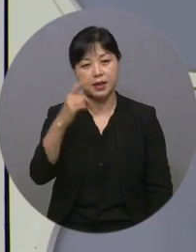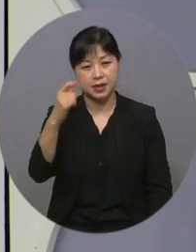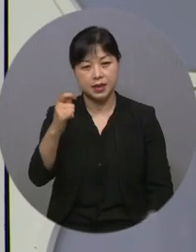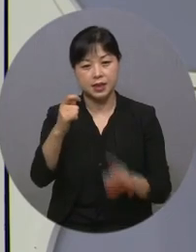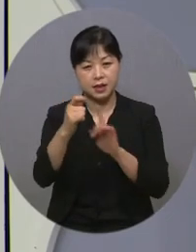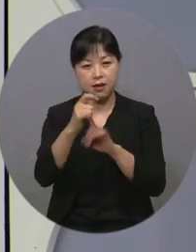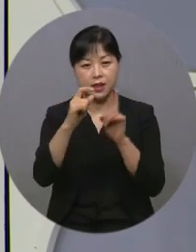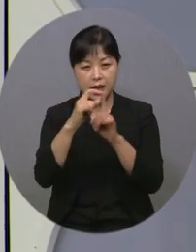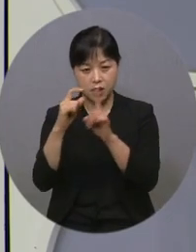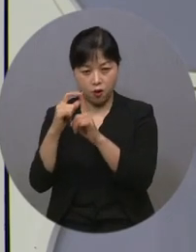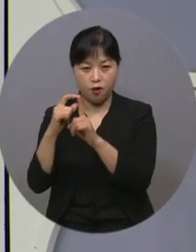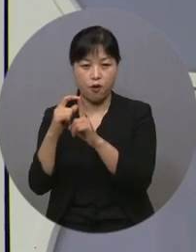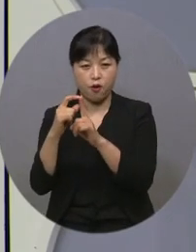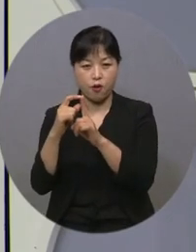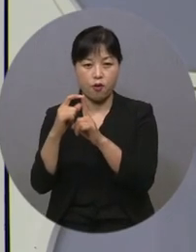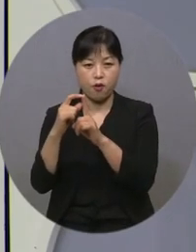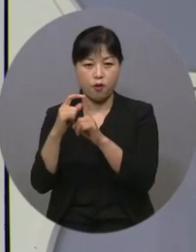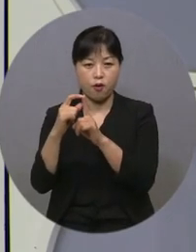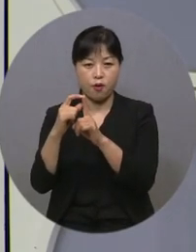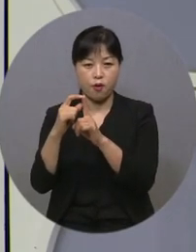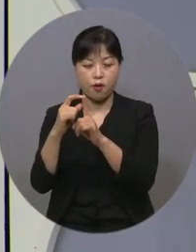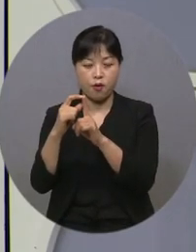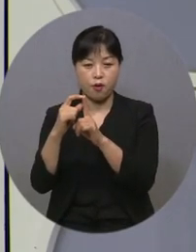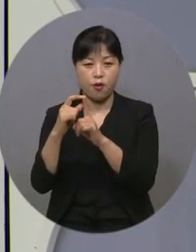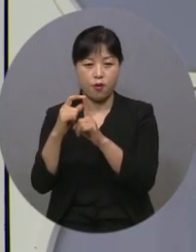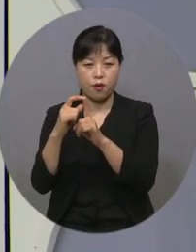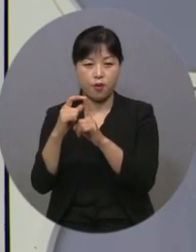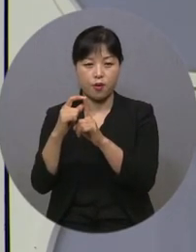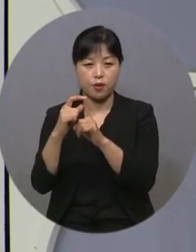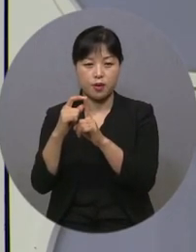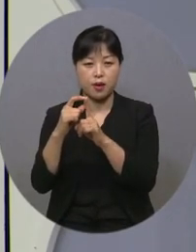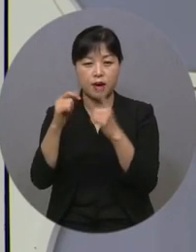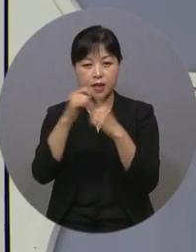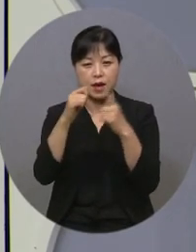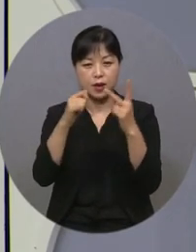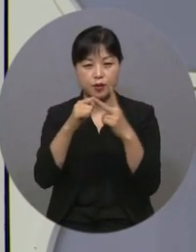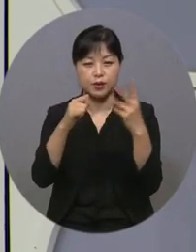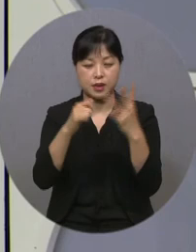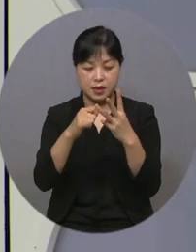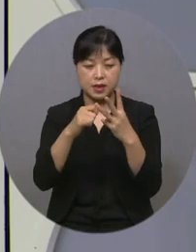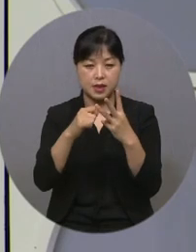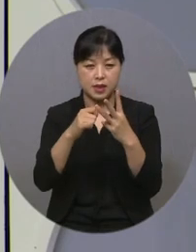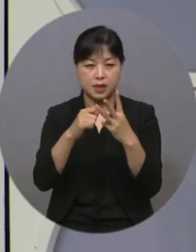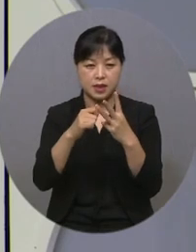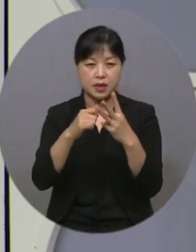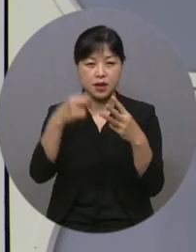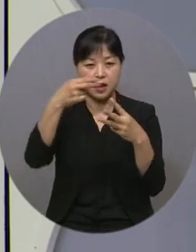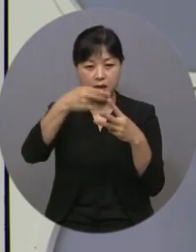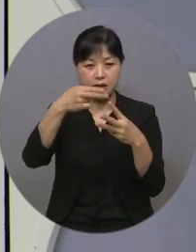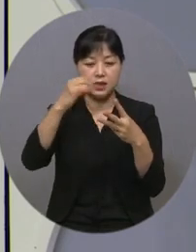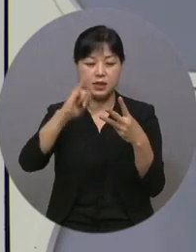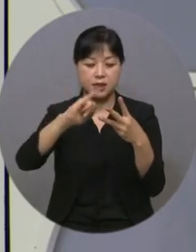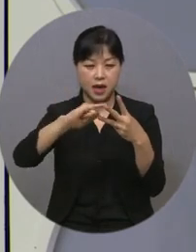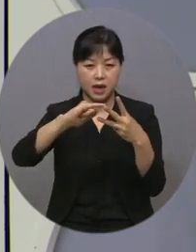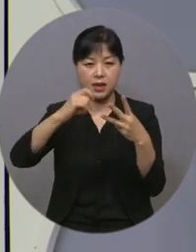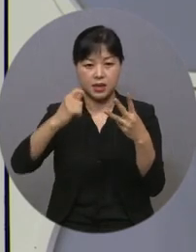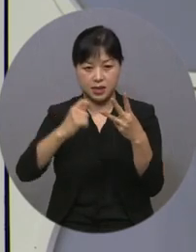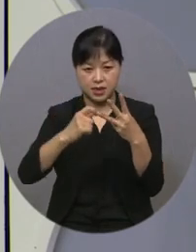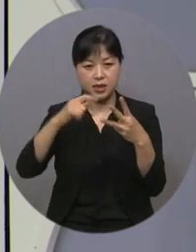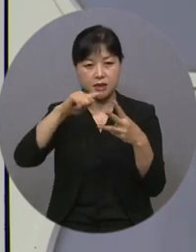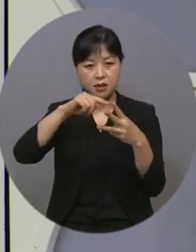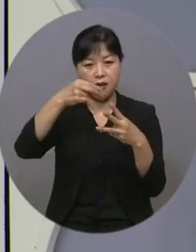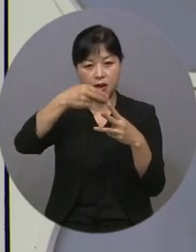HIT를 세 단어로 줄여갖고 이니셜 첫 글자를 따서